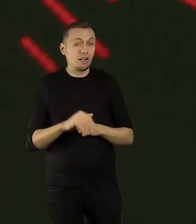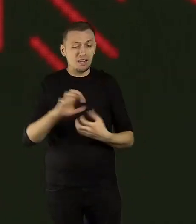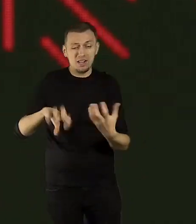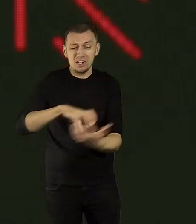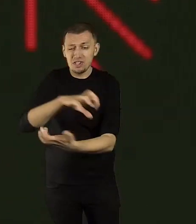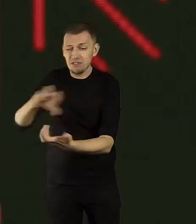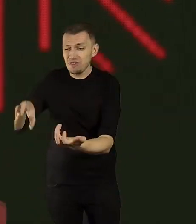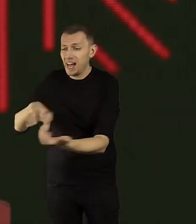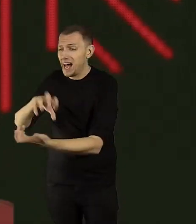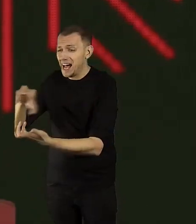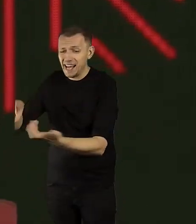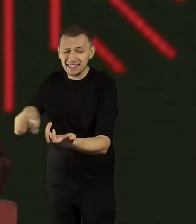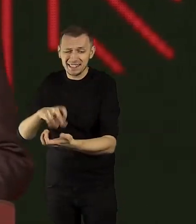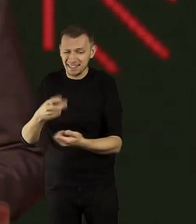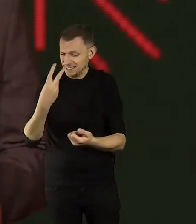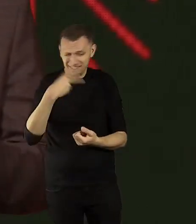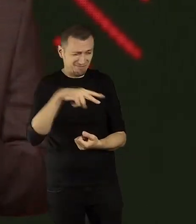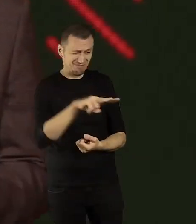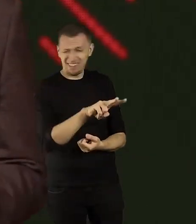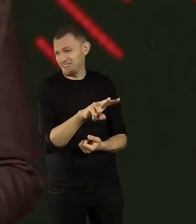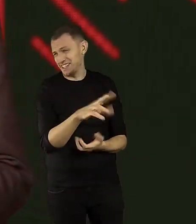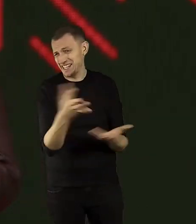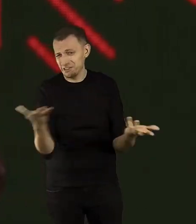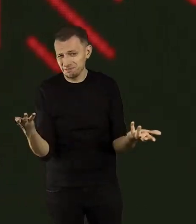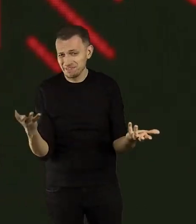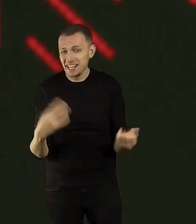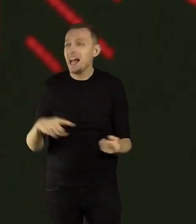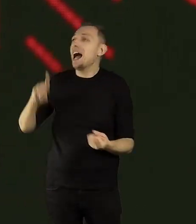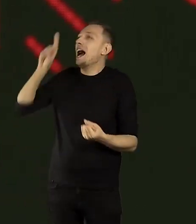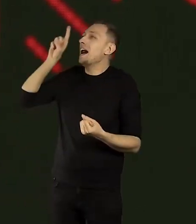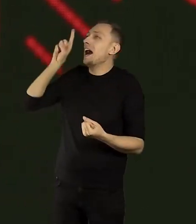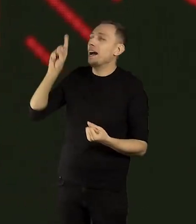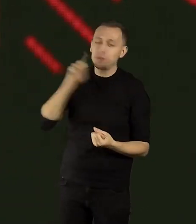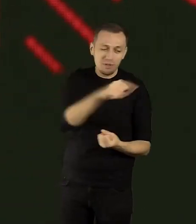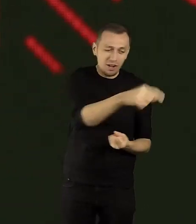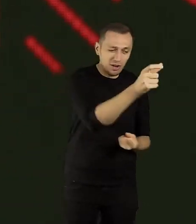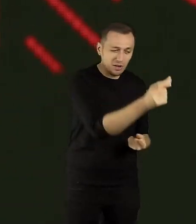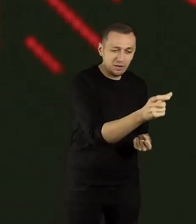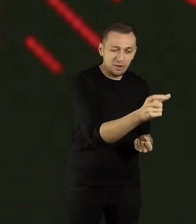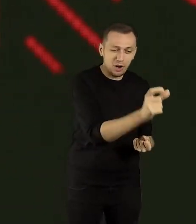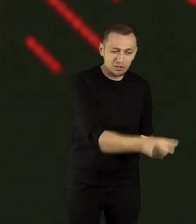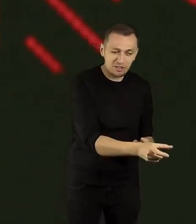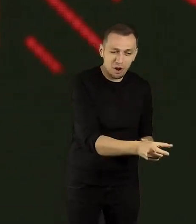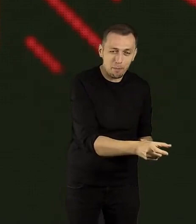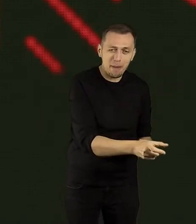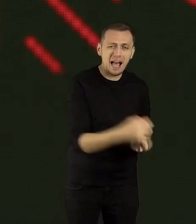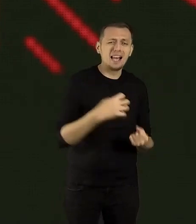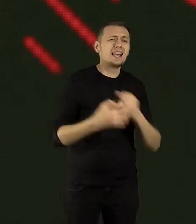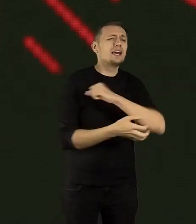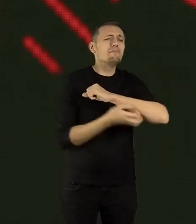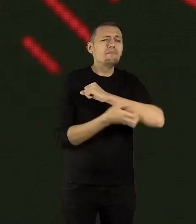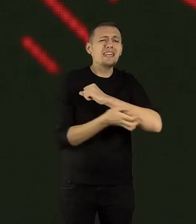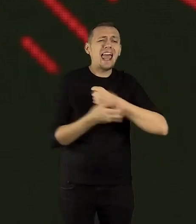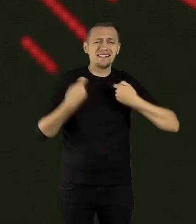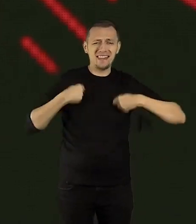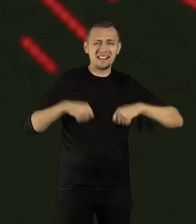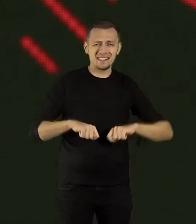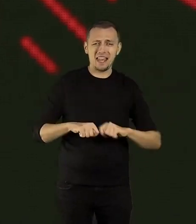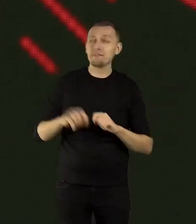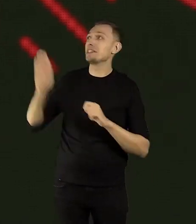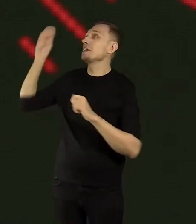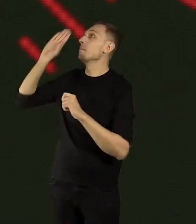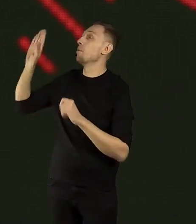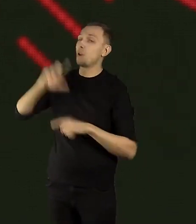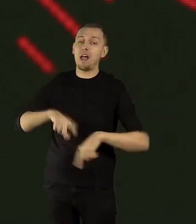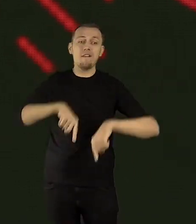Wybrał biedną wieśniaczkę, kiedy mógł mieć każdą dziewczynę, którą tylko by zechciał, aby była matką Mesjasza.